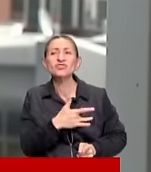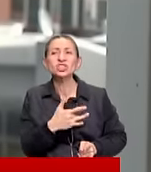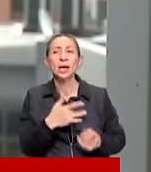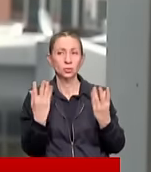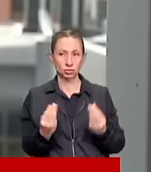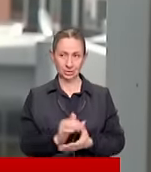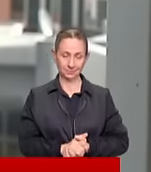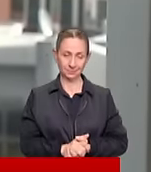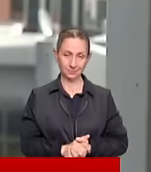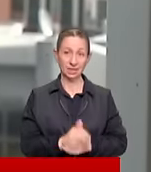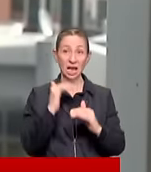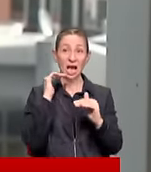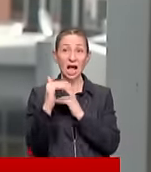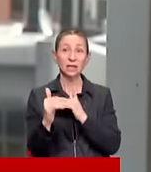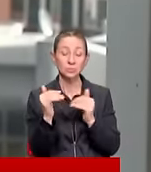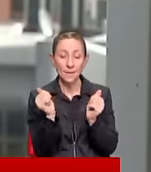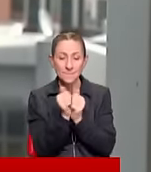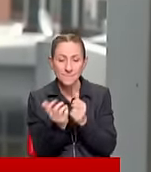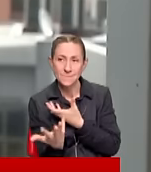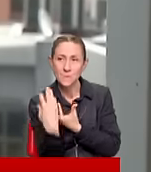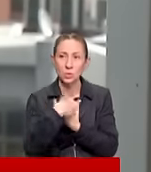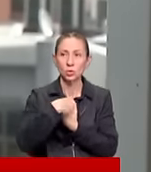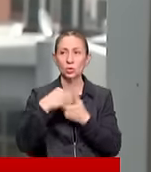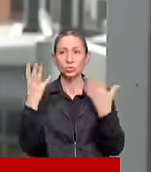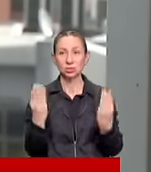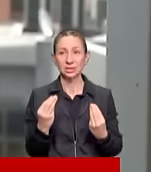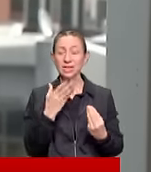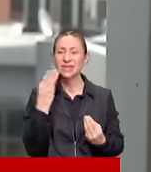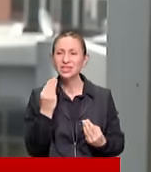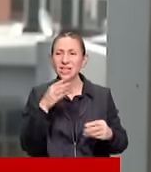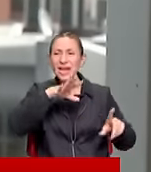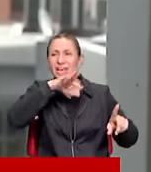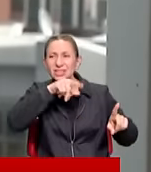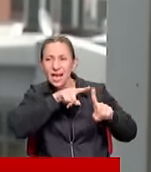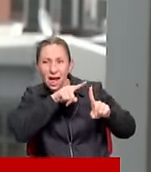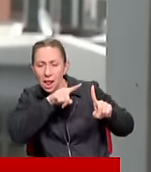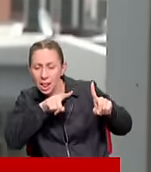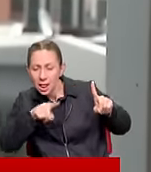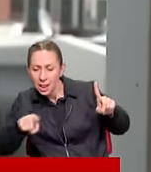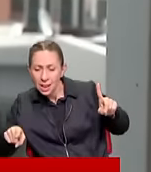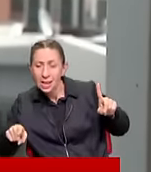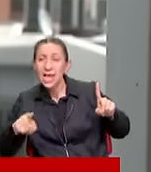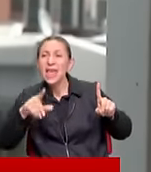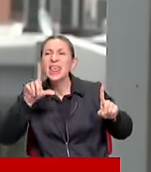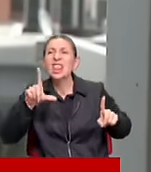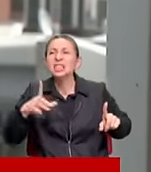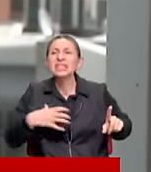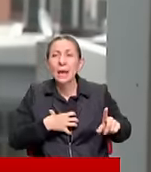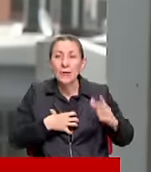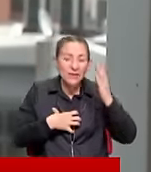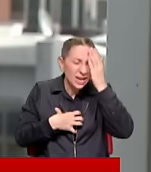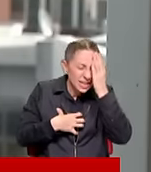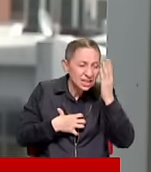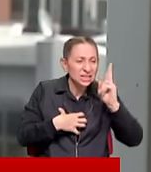olacağız. Halkımızla bir bütün hale geleceğiz. Gencinden yaşlısına, ihtiyaç sahibinden